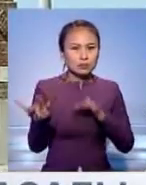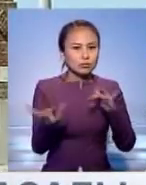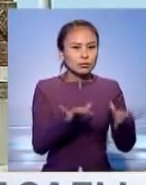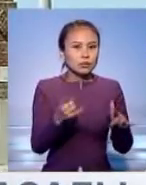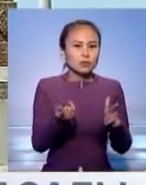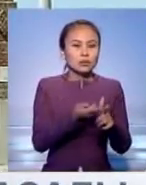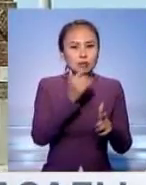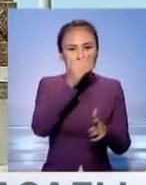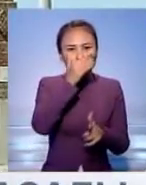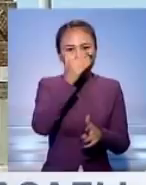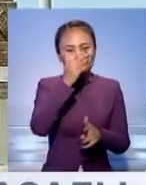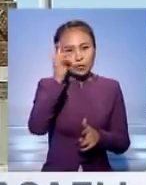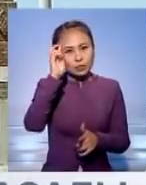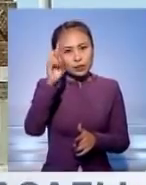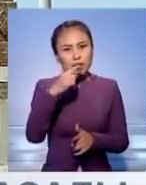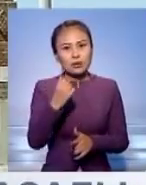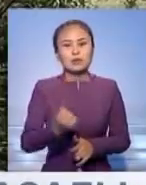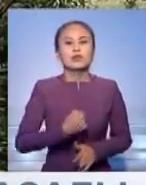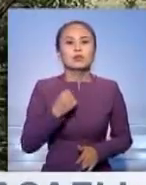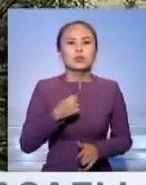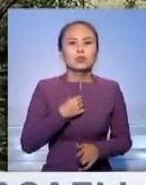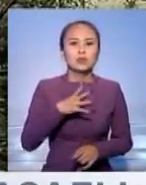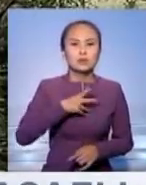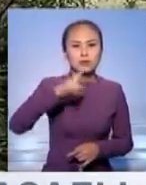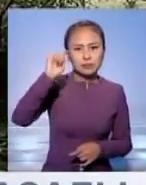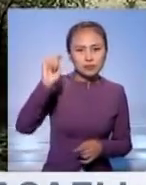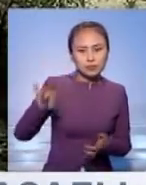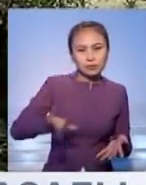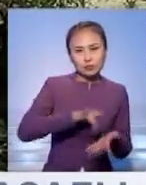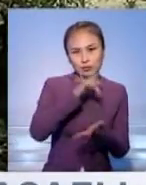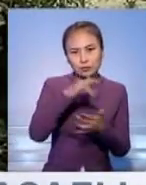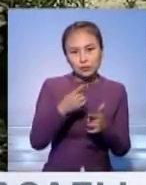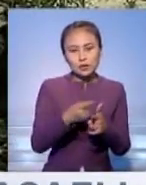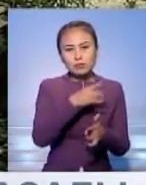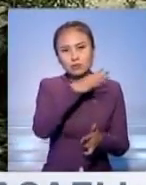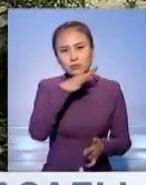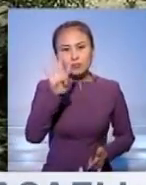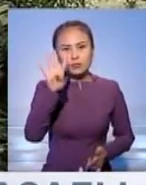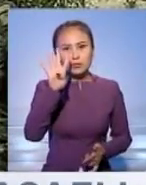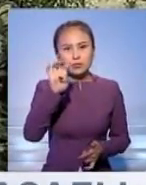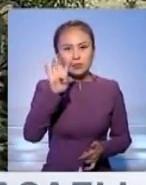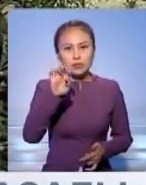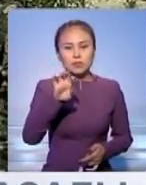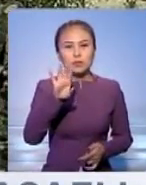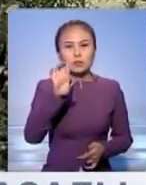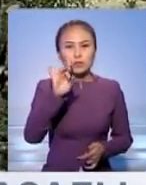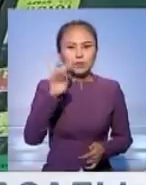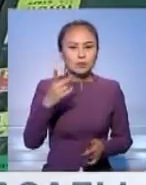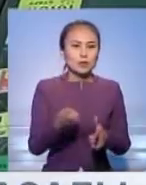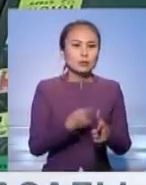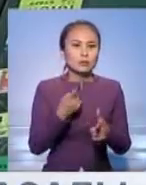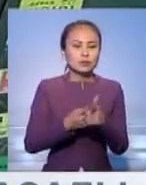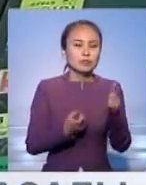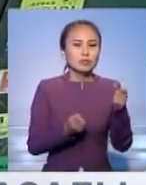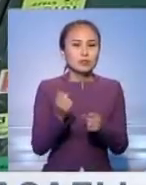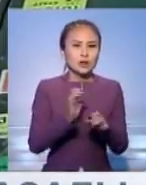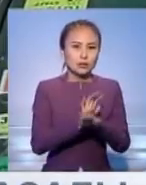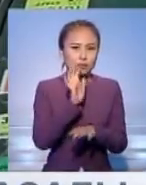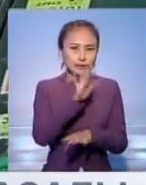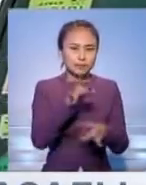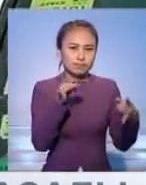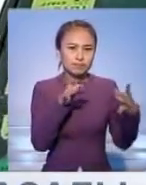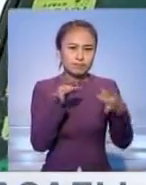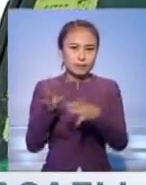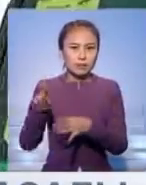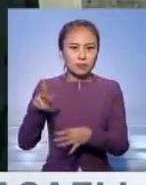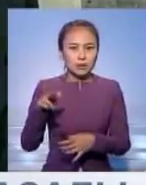қозғалысының содырлары мен Ауғанстанның үкімет әскері соғысып жатқан қалаға жүздеген жауынгер мен 400 бронды машина жіберілген. Бұл